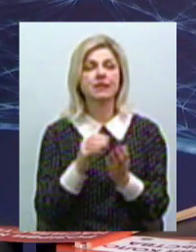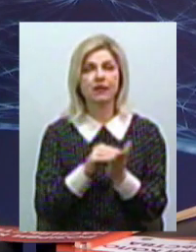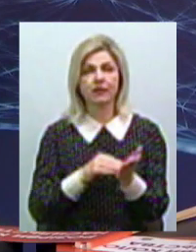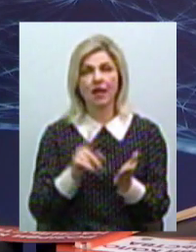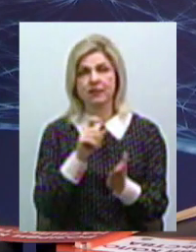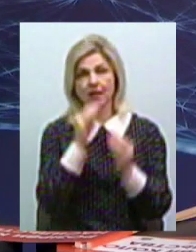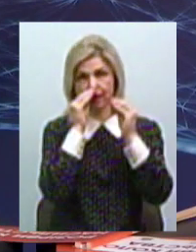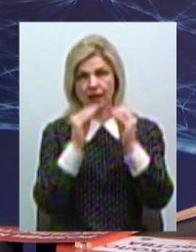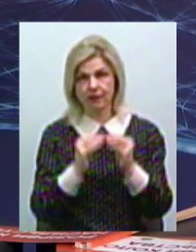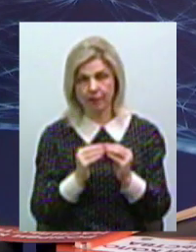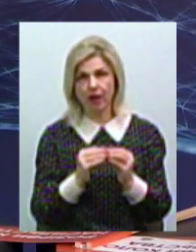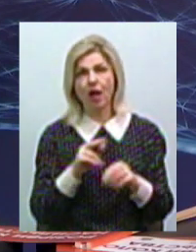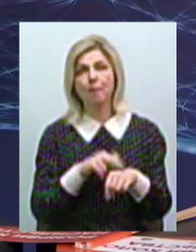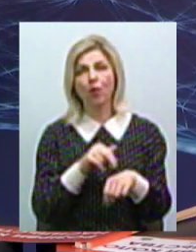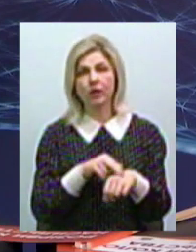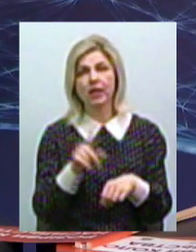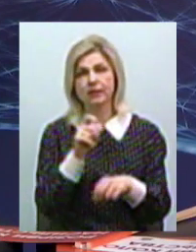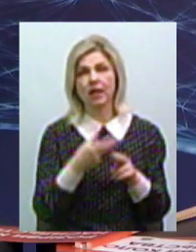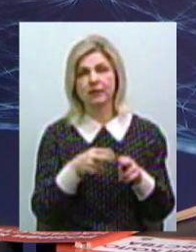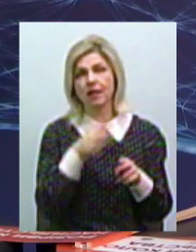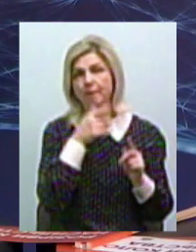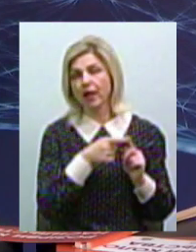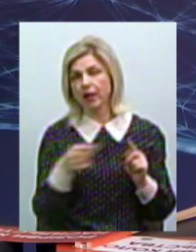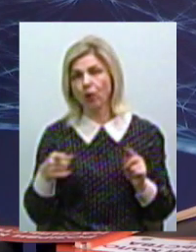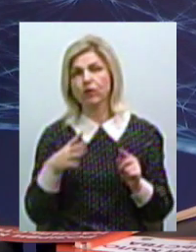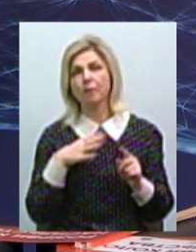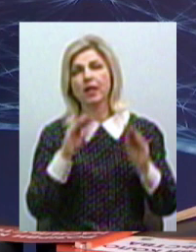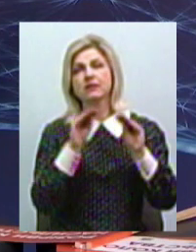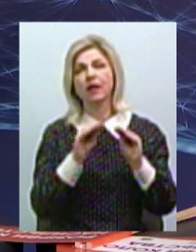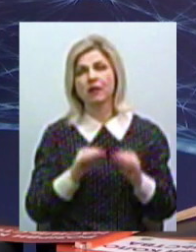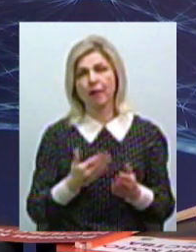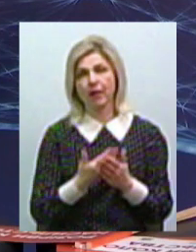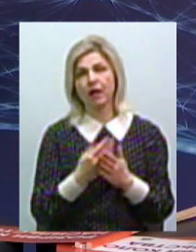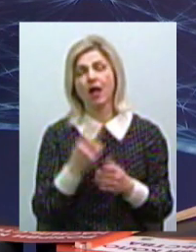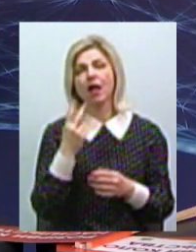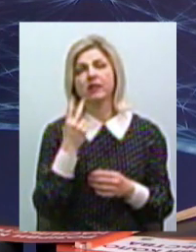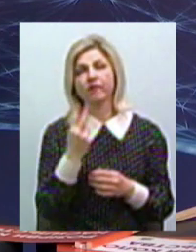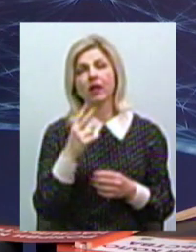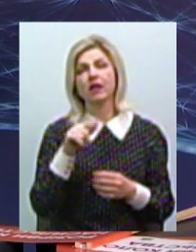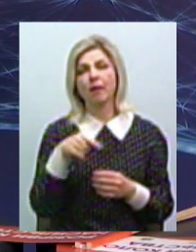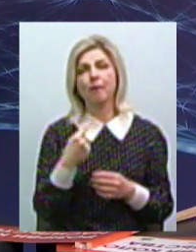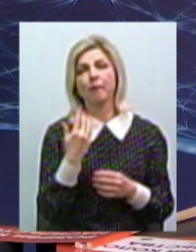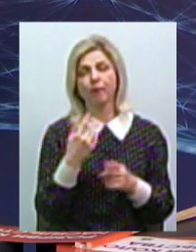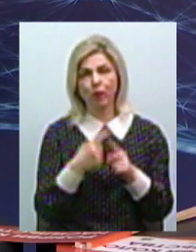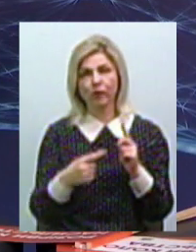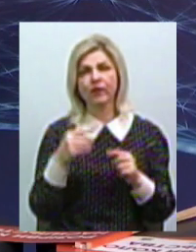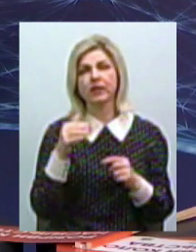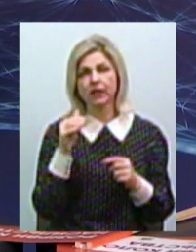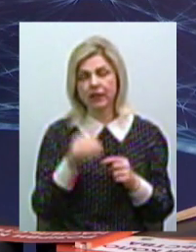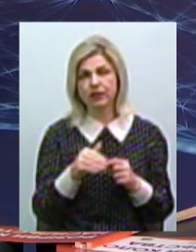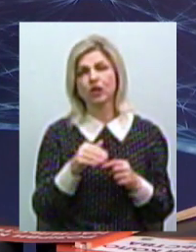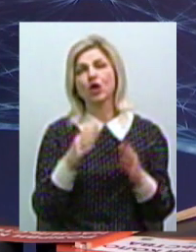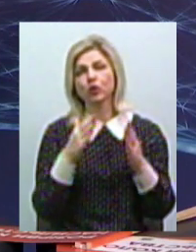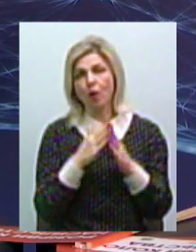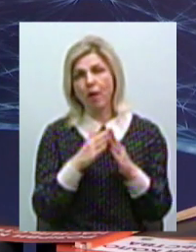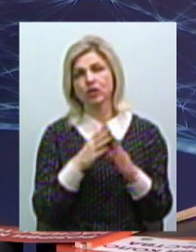10 місяців, то поліцейським за цей період було складено близько 2,5 тисяч протоколів про адміністративні правопорушення саме за фактами